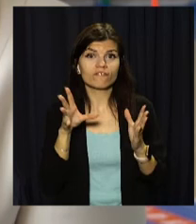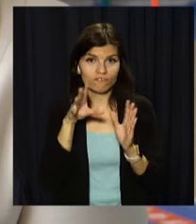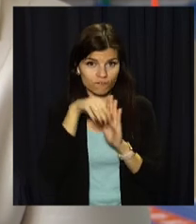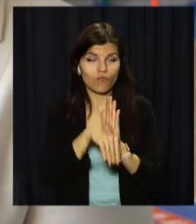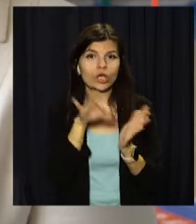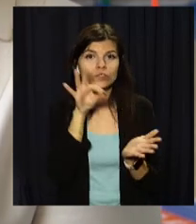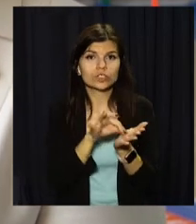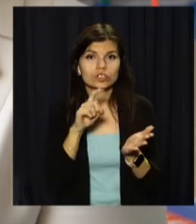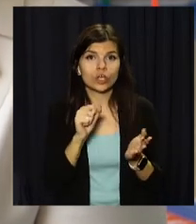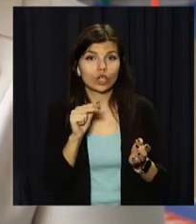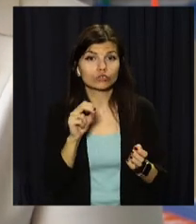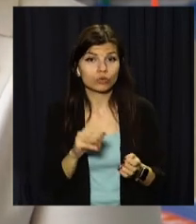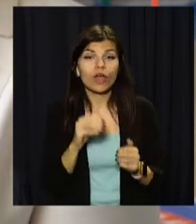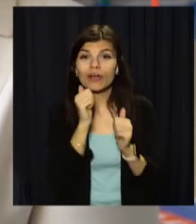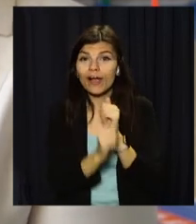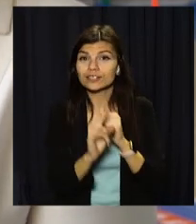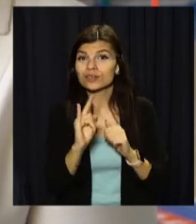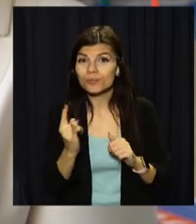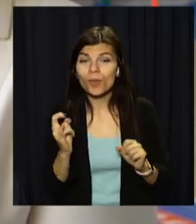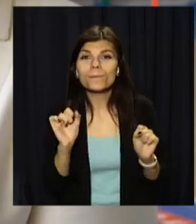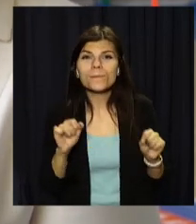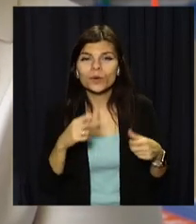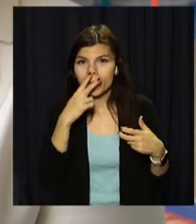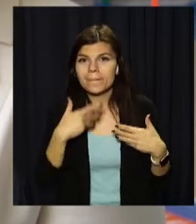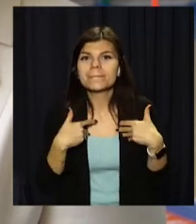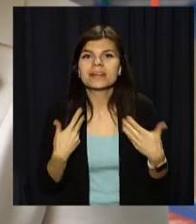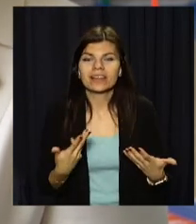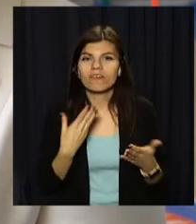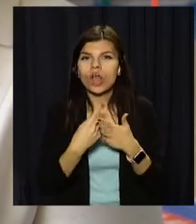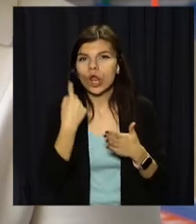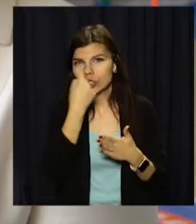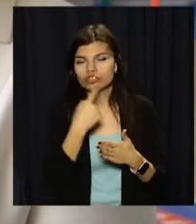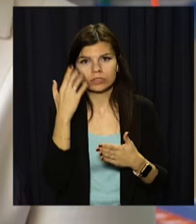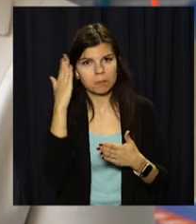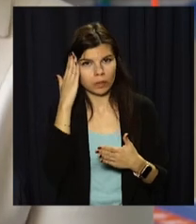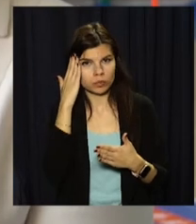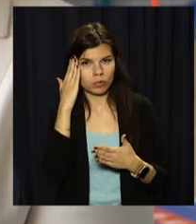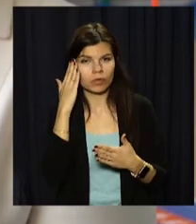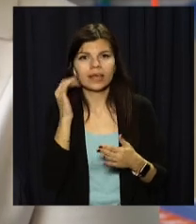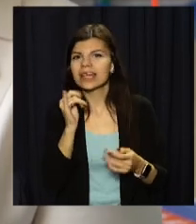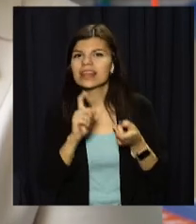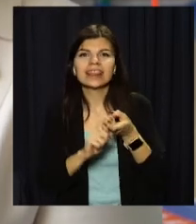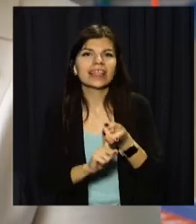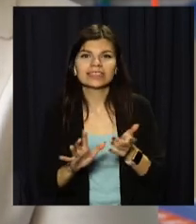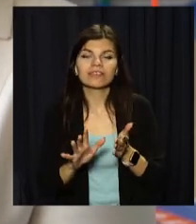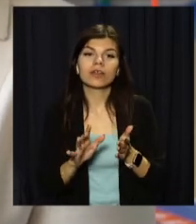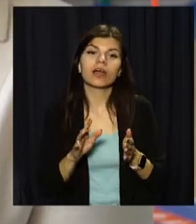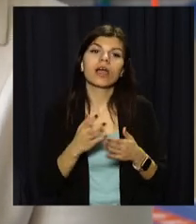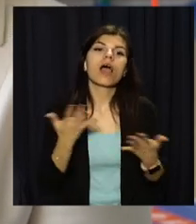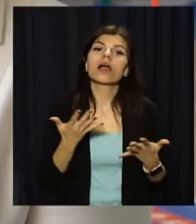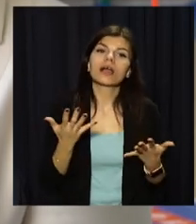каждый ребенок может проявить свои индивидуальные способности и независимо от того,